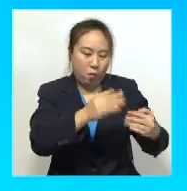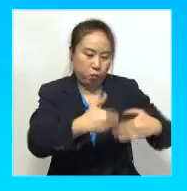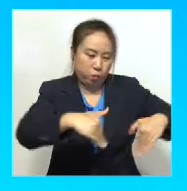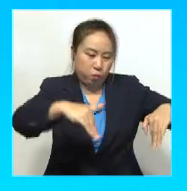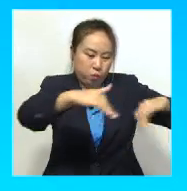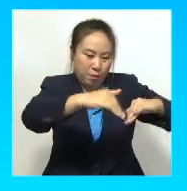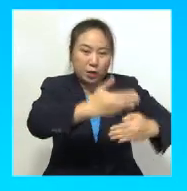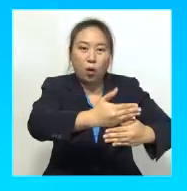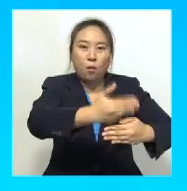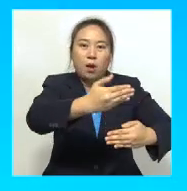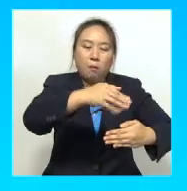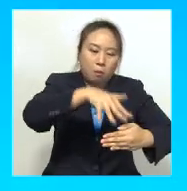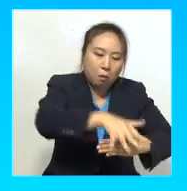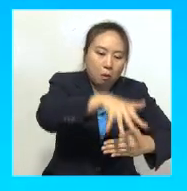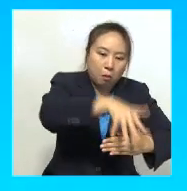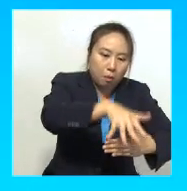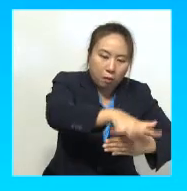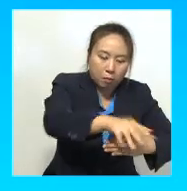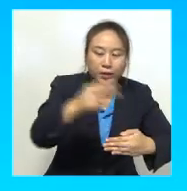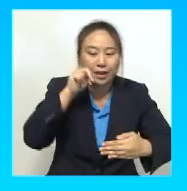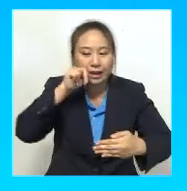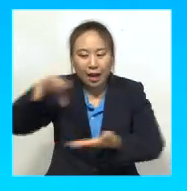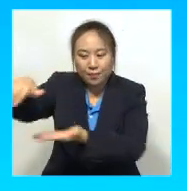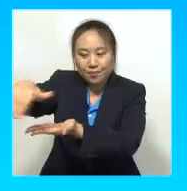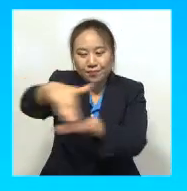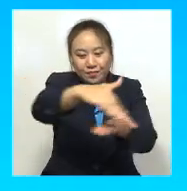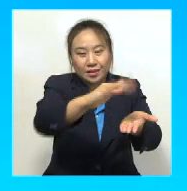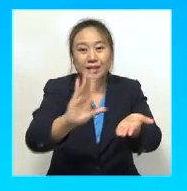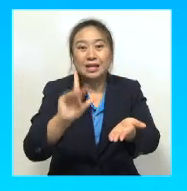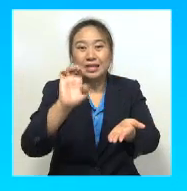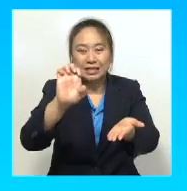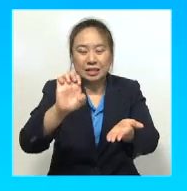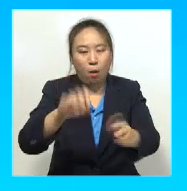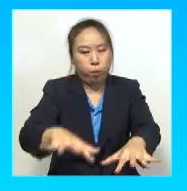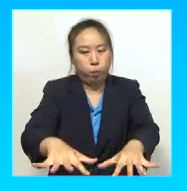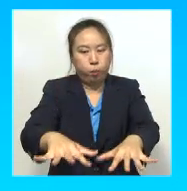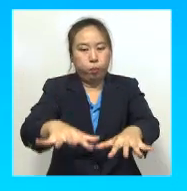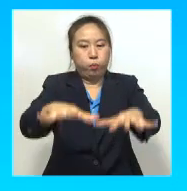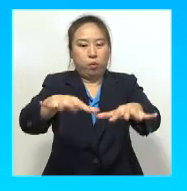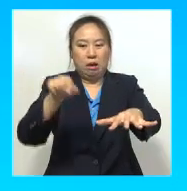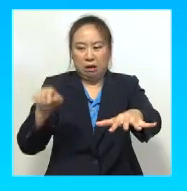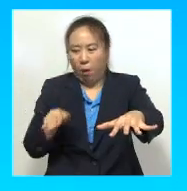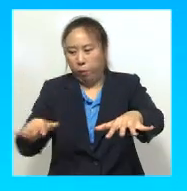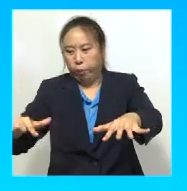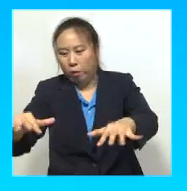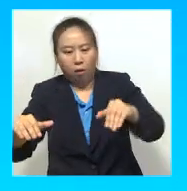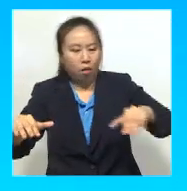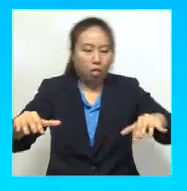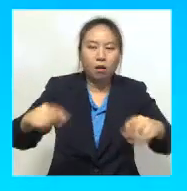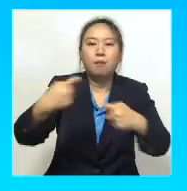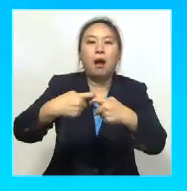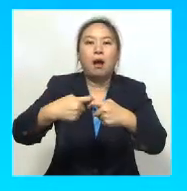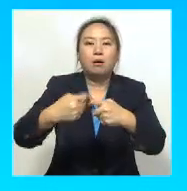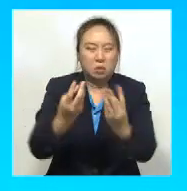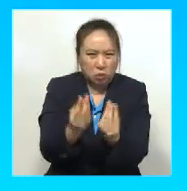ลงมาจะทำให้น้ำชีเนี่ยสูงขึ้นจะทำให้การระบายน้ำลำบากเพราะนั้นเราต้องเร่งการระบายให้เร็วที่สุดประ